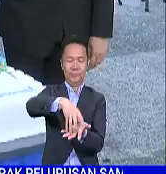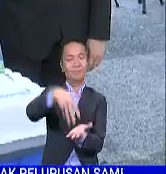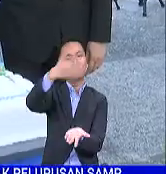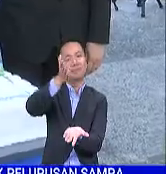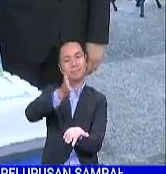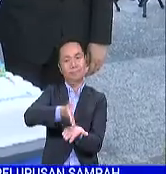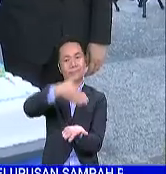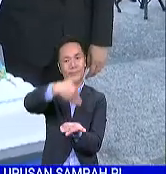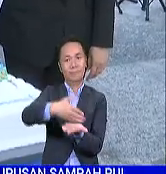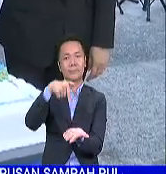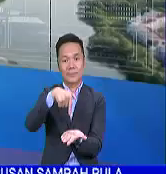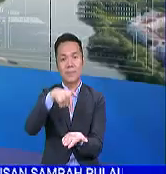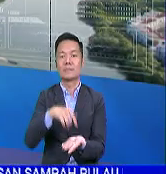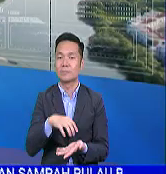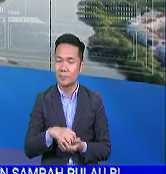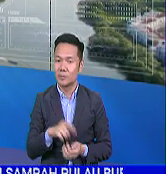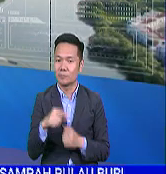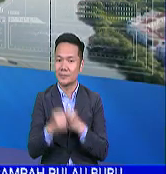ulang tahun ke-22.